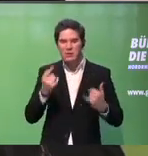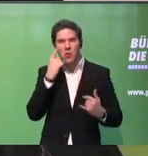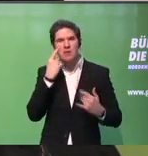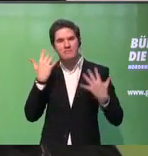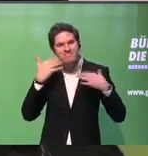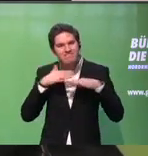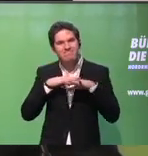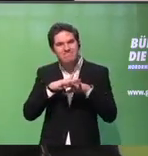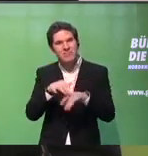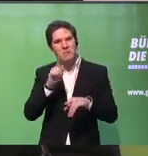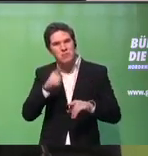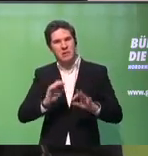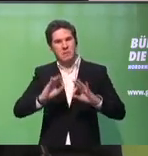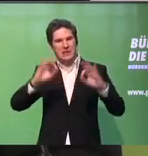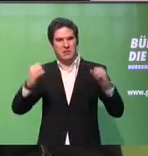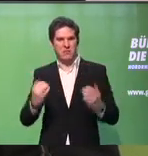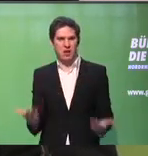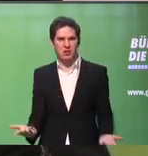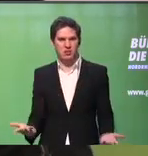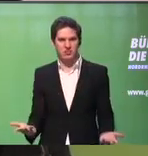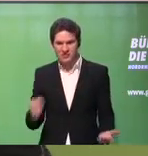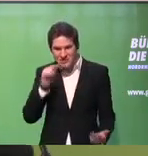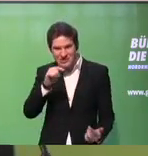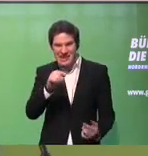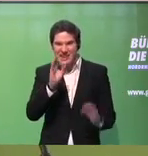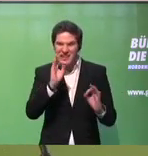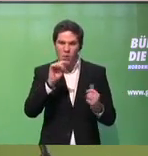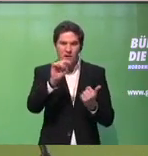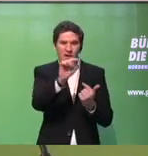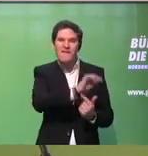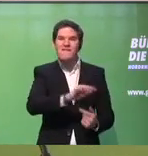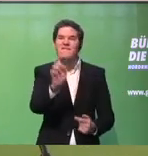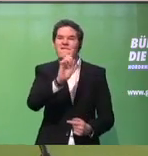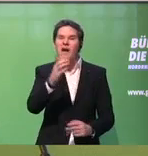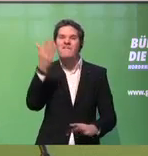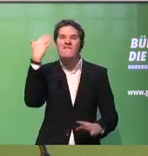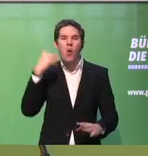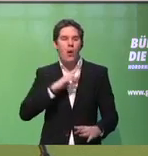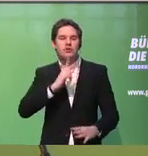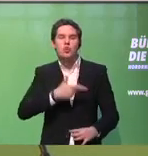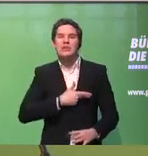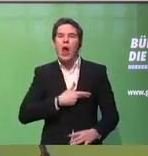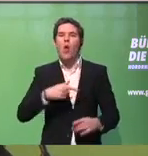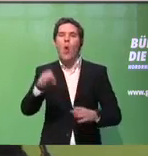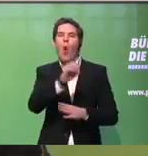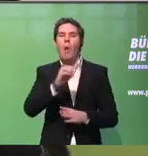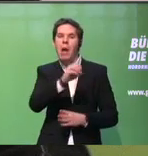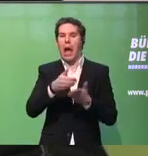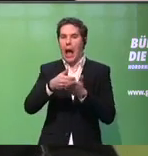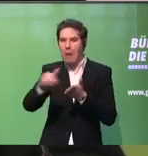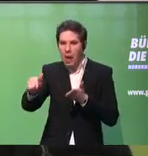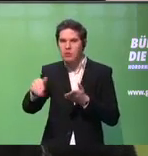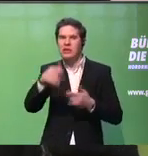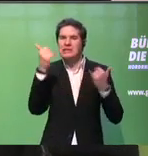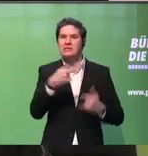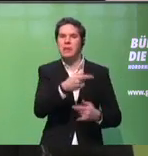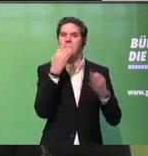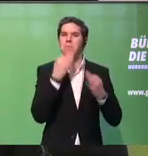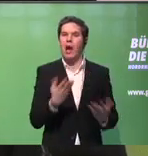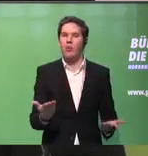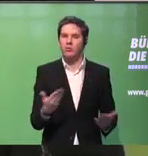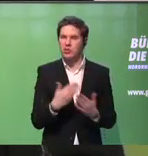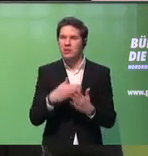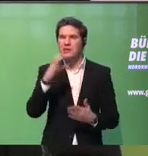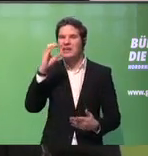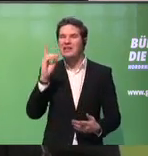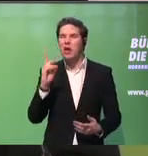haben und die Probleme, die das auch erzeugt, genau bei denen, die vorher ein soziales Europa abgelehnt haben. Ich bin gespannt, wie uns CDU und